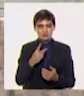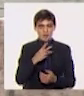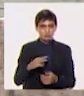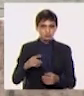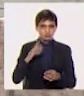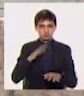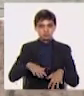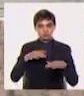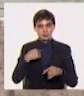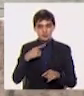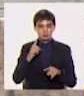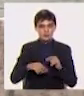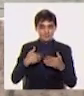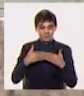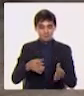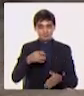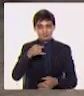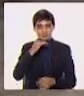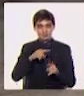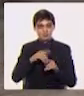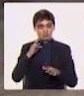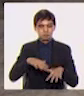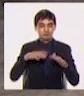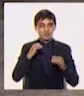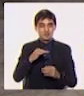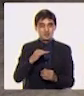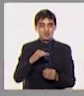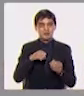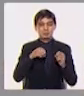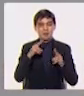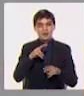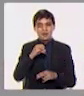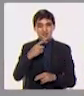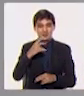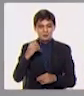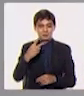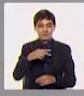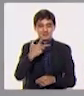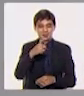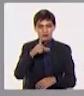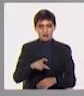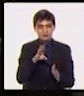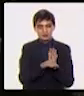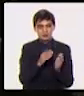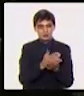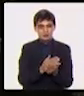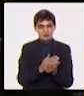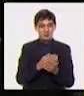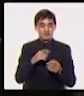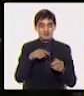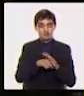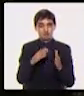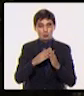вышло. Даже не успел ворота открыть. Леңгір қаласындағы эвакуациялық орталықта әлі де 20 адам жатыр. Олардың дені көшелерін су